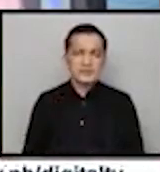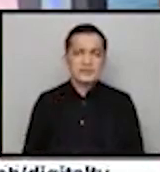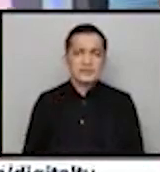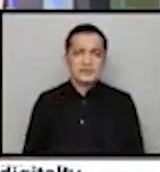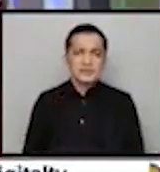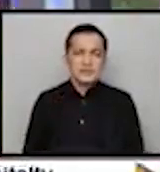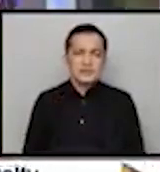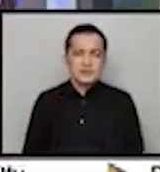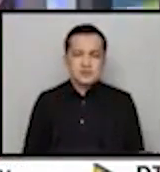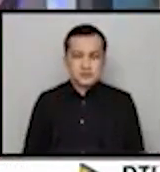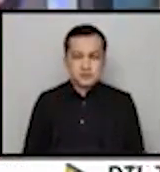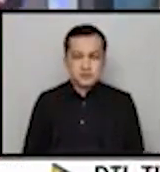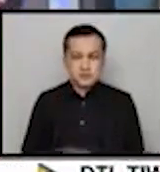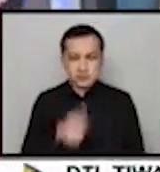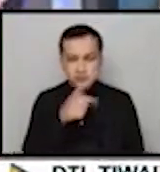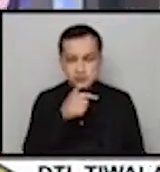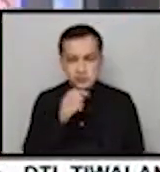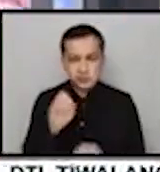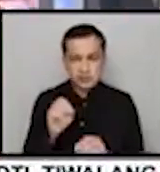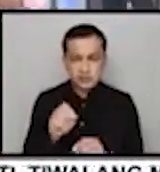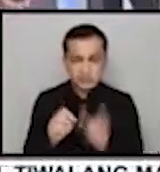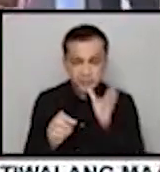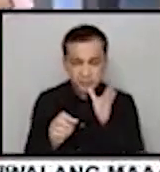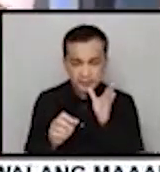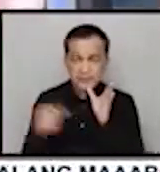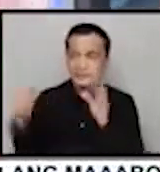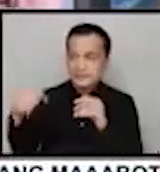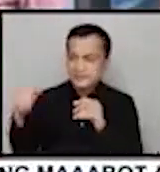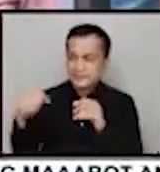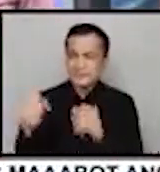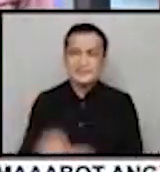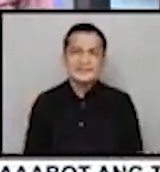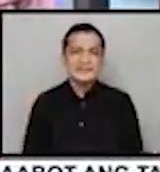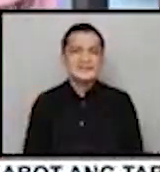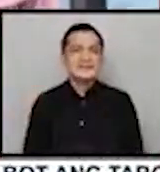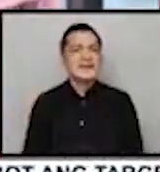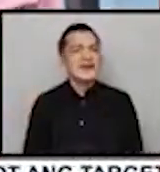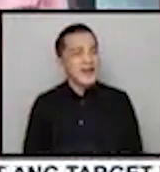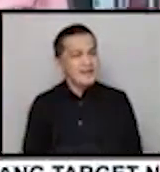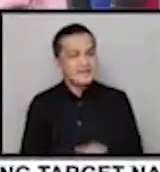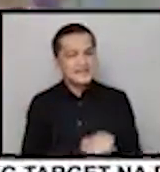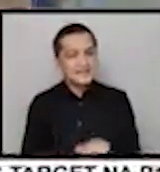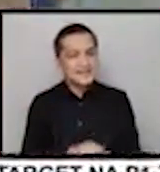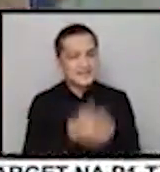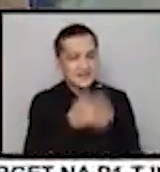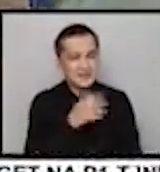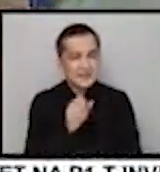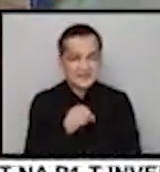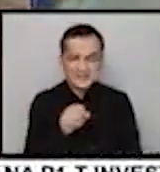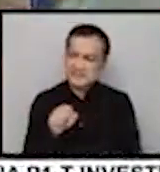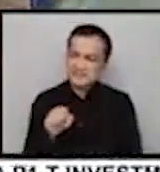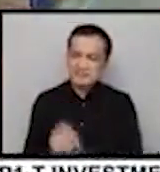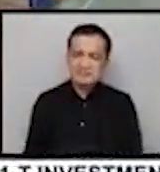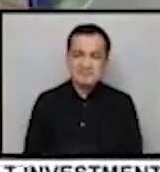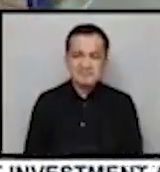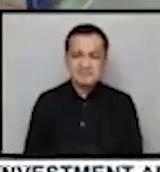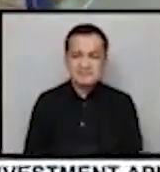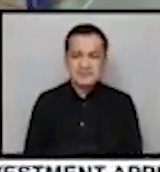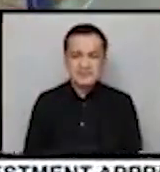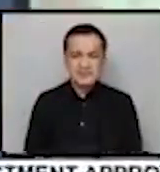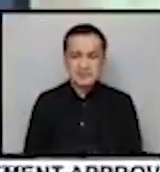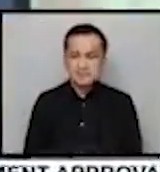mami mo kasi nandito siya kasama. Yes po. Talagang ano, stage mother. Stage mother, opo. Mm. So, ano yung mga una mong experience sa mga sinalihan ng